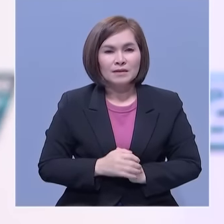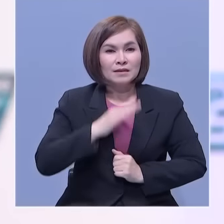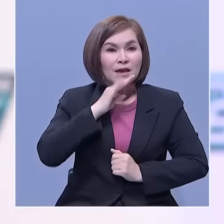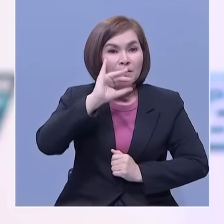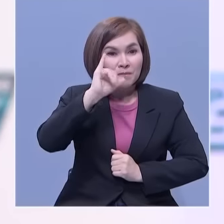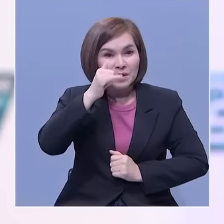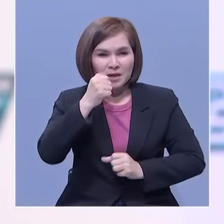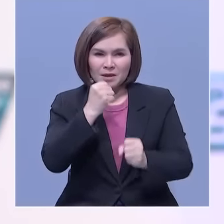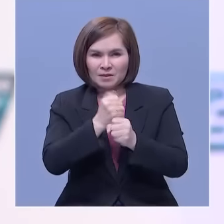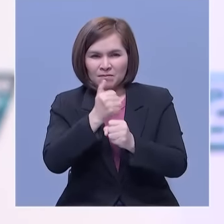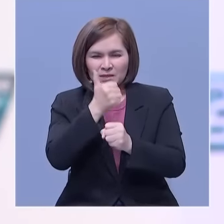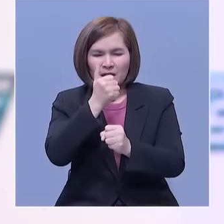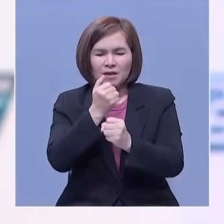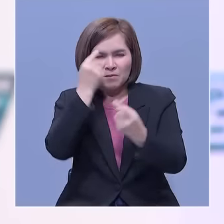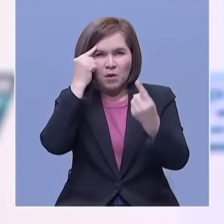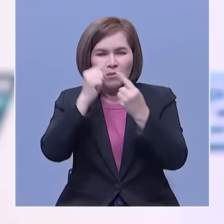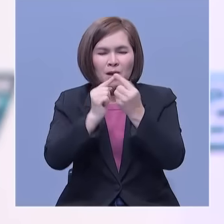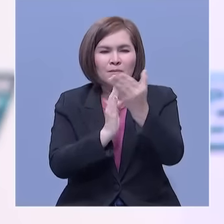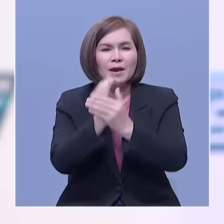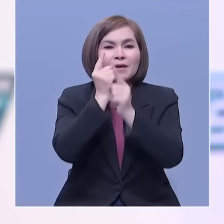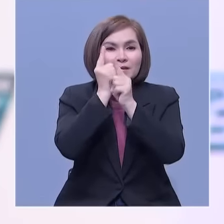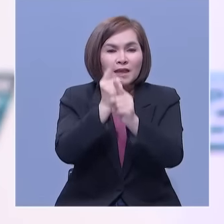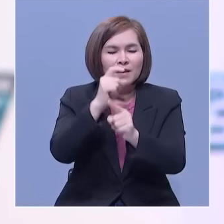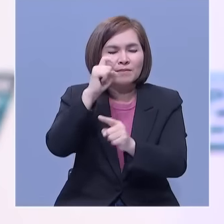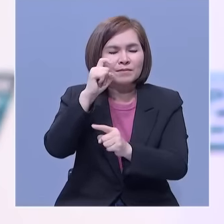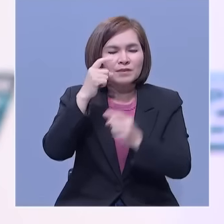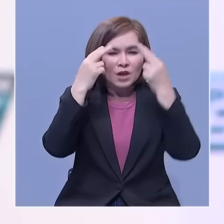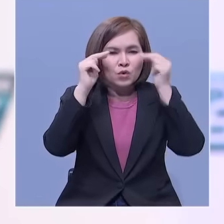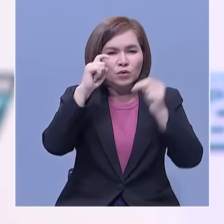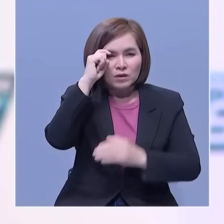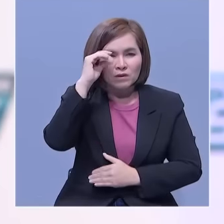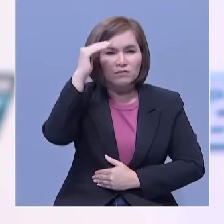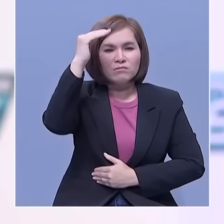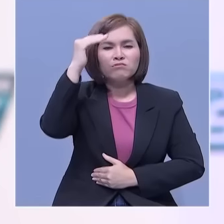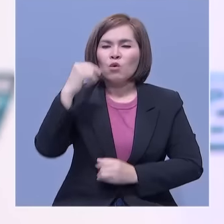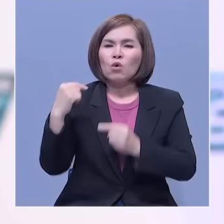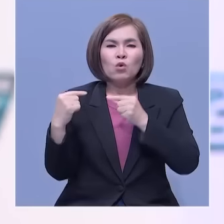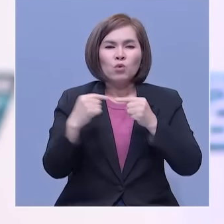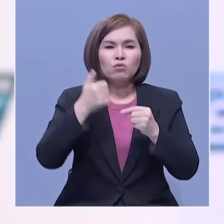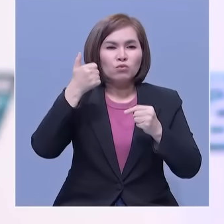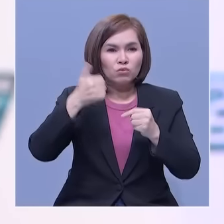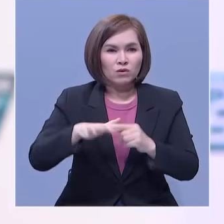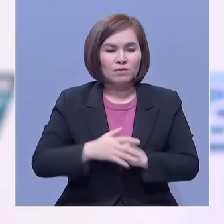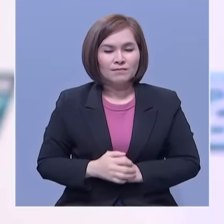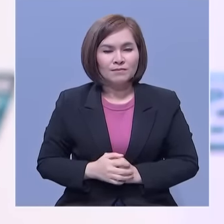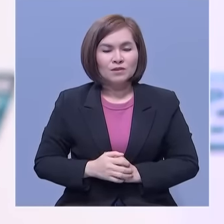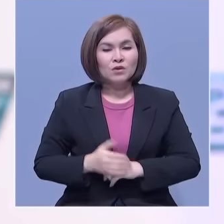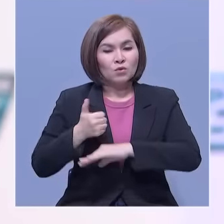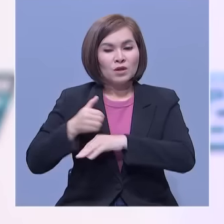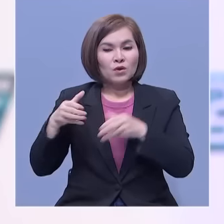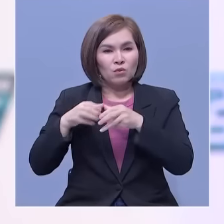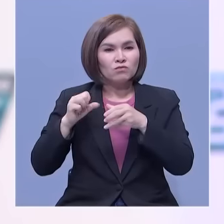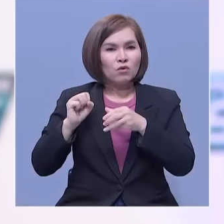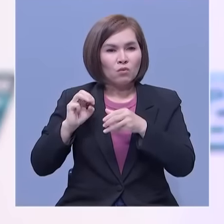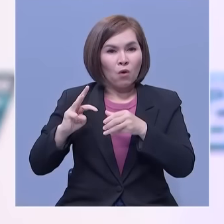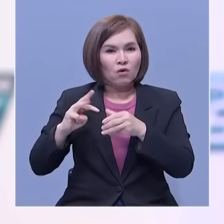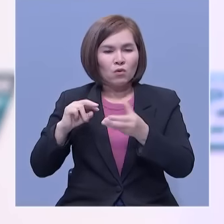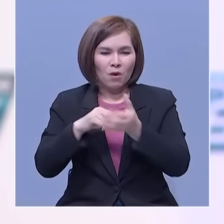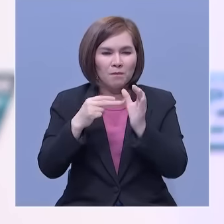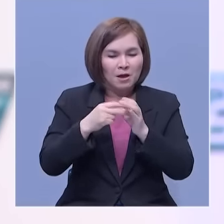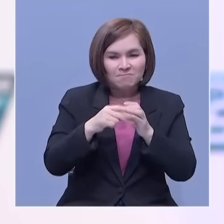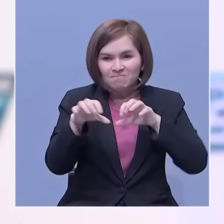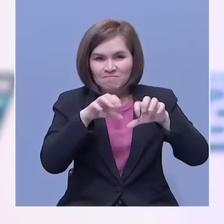ได้สุดทางนะครับคุณเศรษฐาท่านท่านพาจริงๆนะครับแล้วนายใหญ่ก็ก็ฤทธิ์เดชก็ใส่กัน